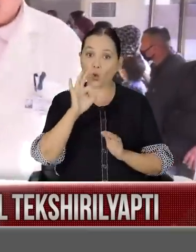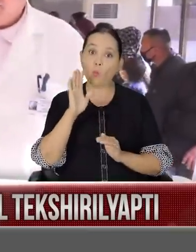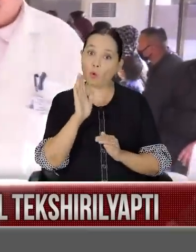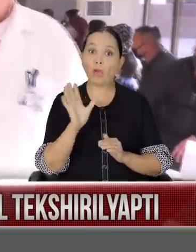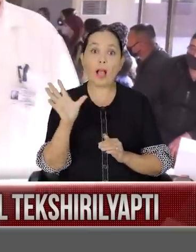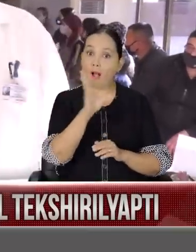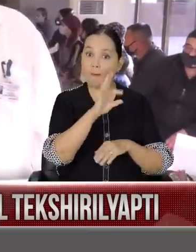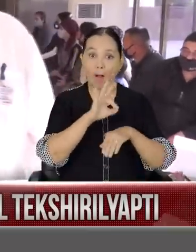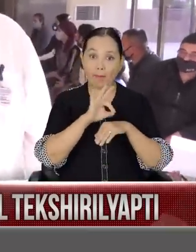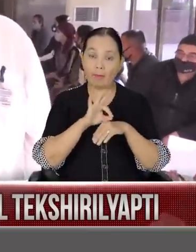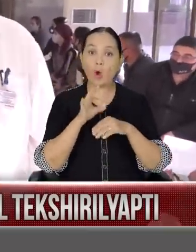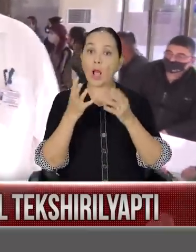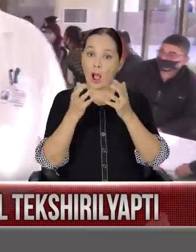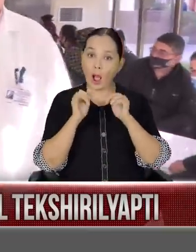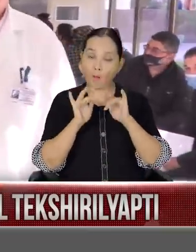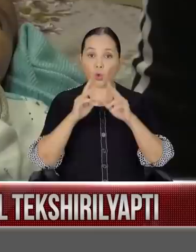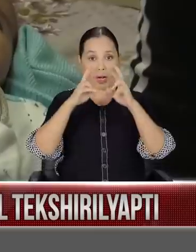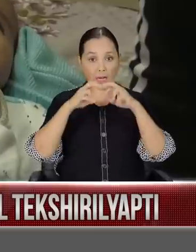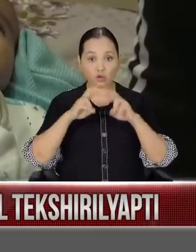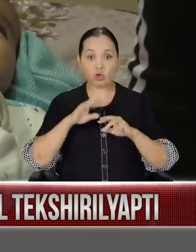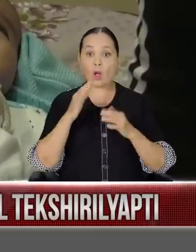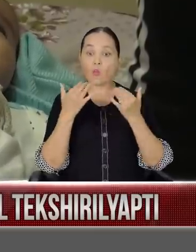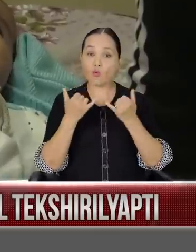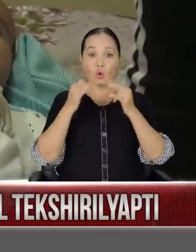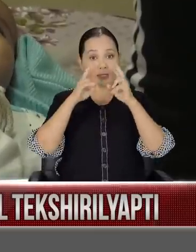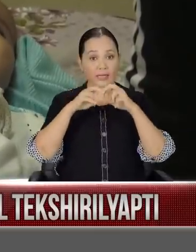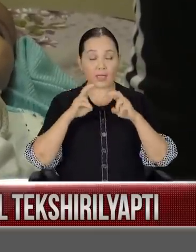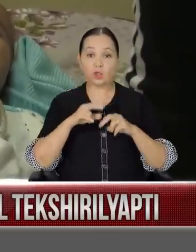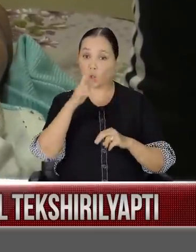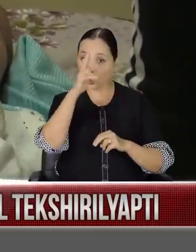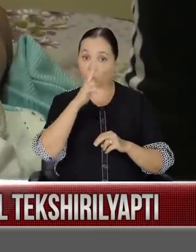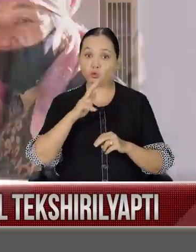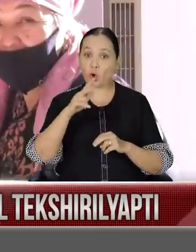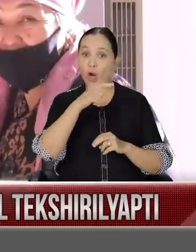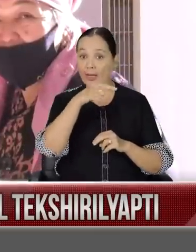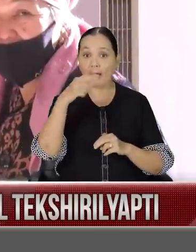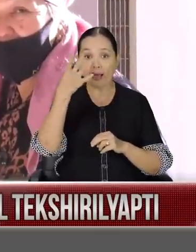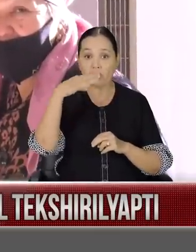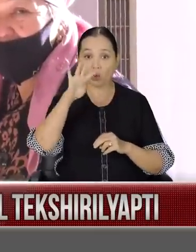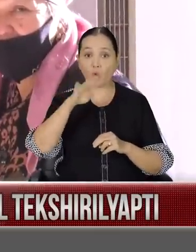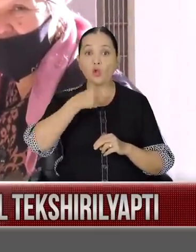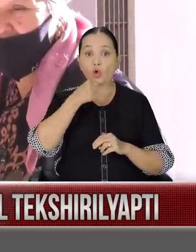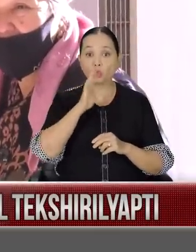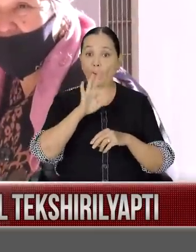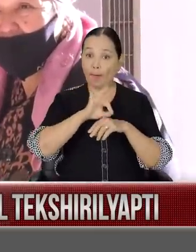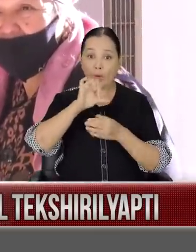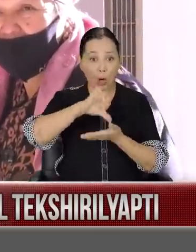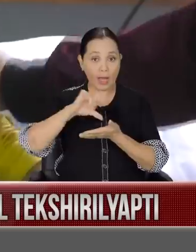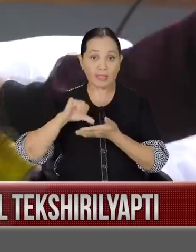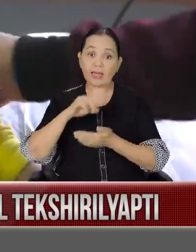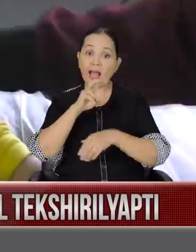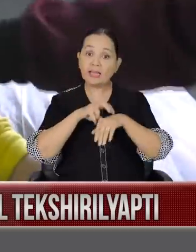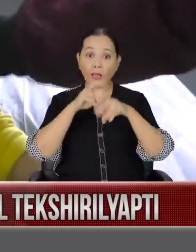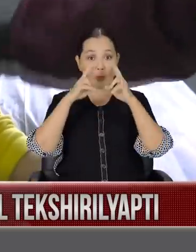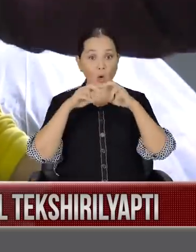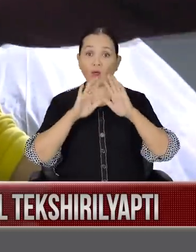bo'lgan hamma bemorlarni qabul qilish poliklinikada. Bugungi tekshiruvlarda 3 oylik boladan 44 yoshgacha bo'lgan bemorlar qatnashgan bo'lsa, tibbiy